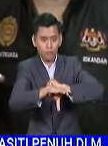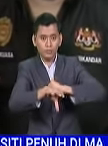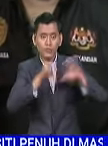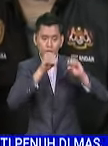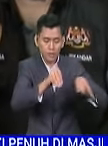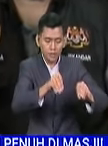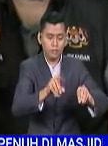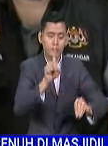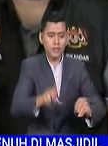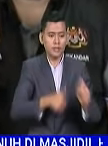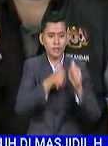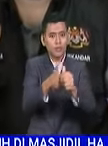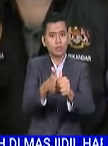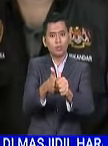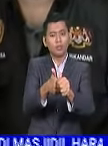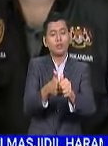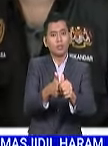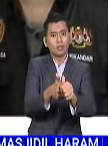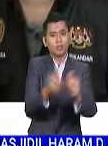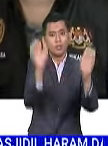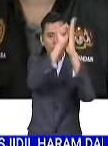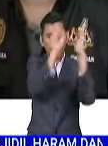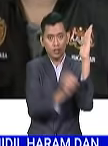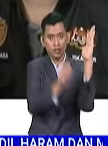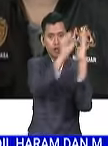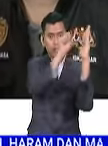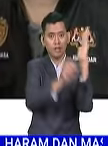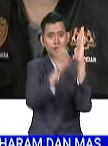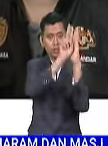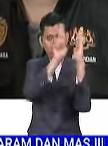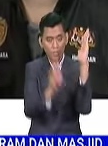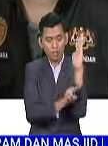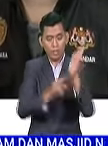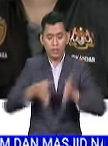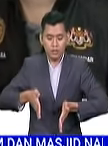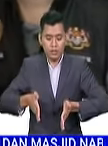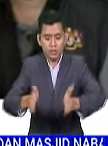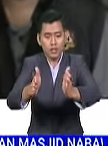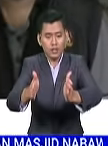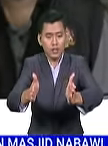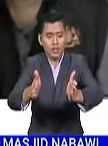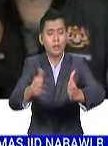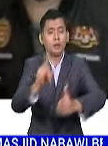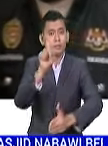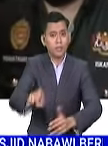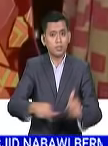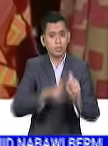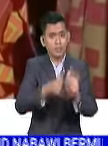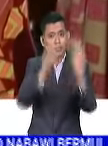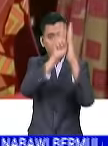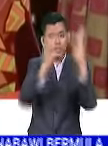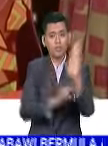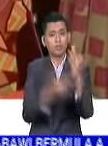raya dan juga mendampingi mereka dan mendidik mereka lah, supaya dapat mematuhi peraturan-peraturan yang telah ditetapkan.